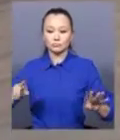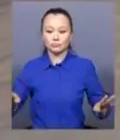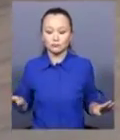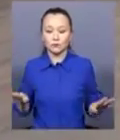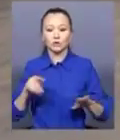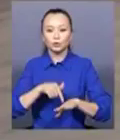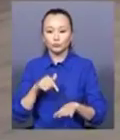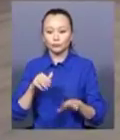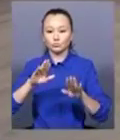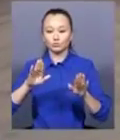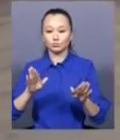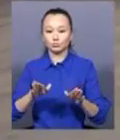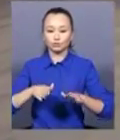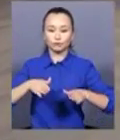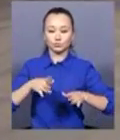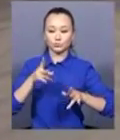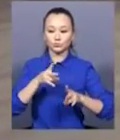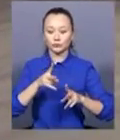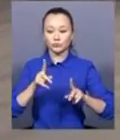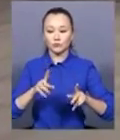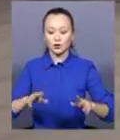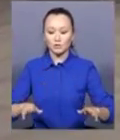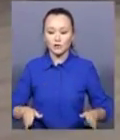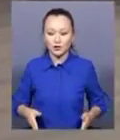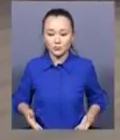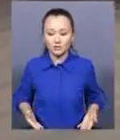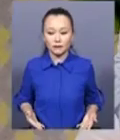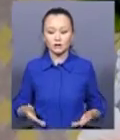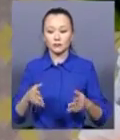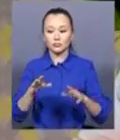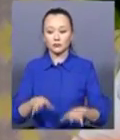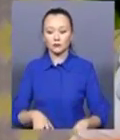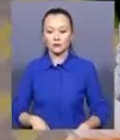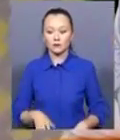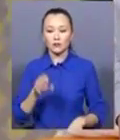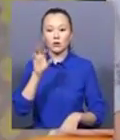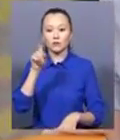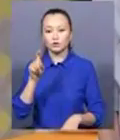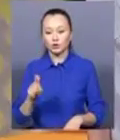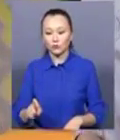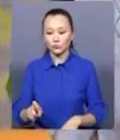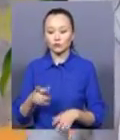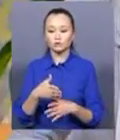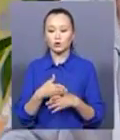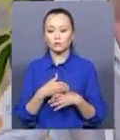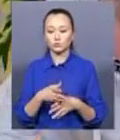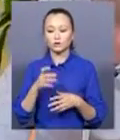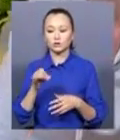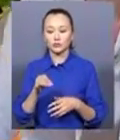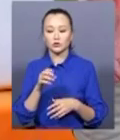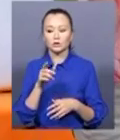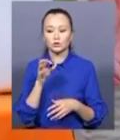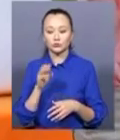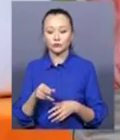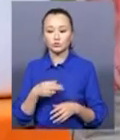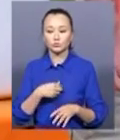лопаточки вот тоже вперед вытащить. А теперь в чем обратно. Польза этого упражнения? Почему? Объясню. Остеохондроз, головные боли, приток. Я уже его чувствую,